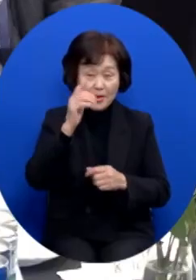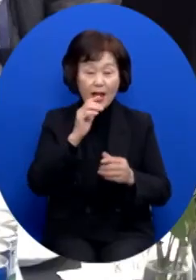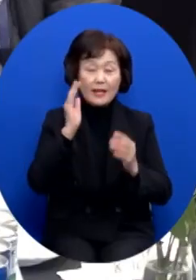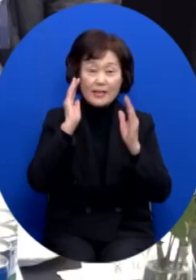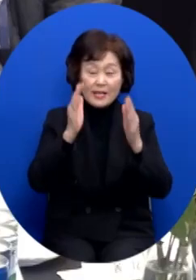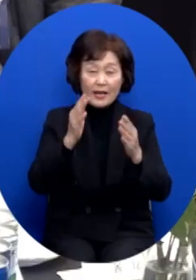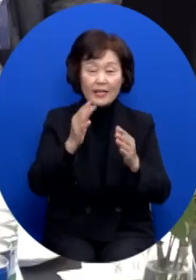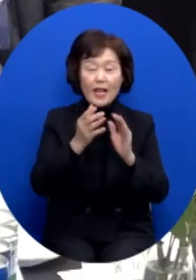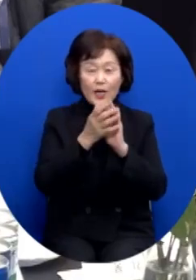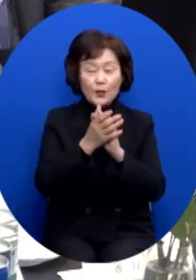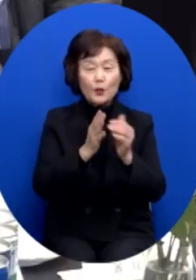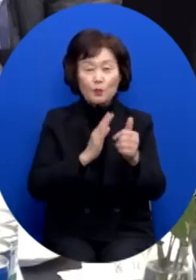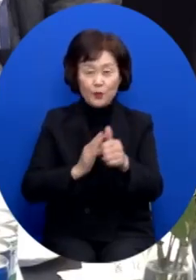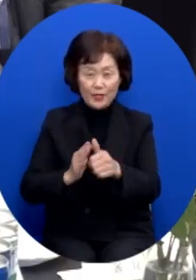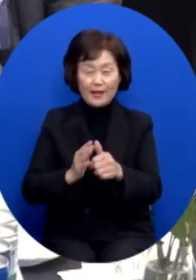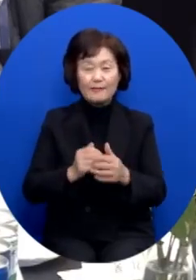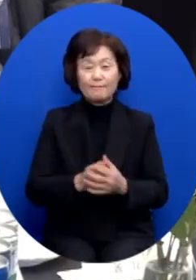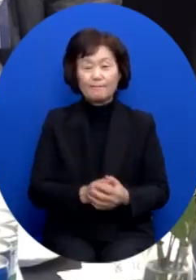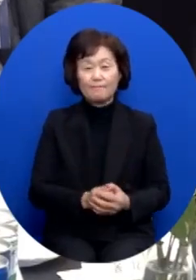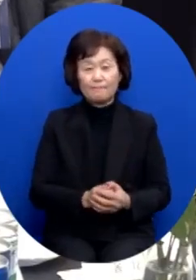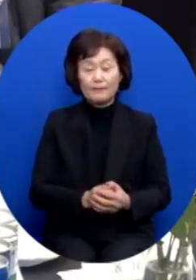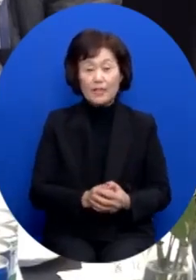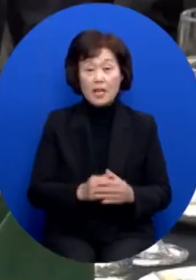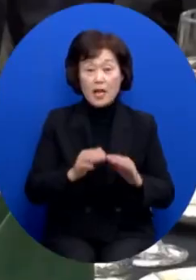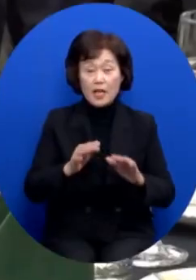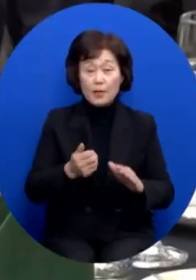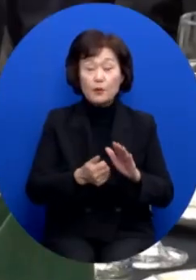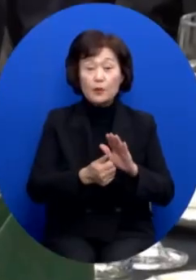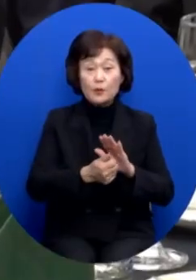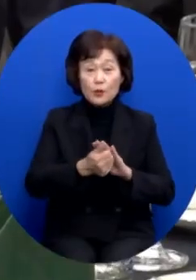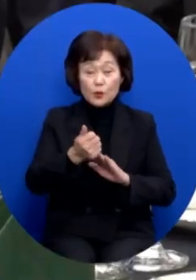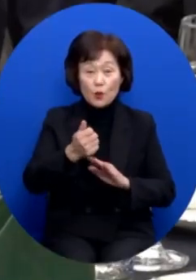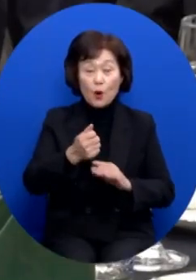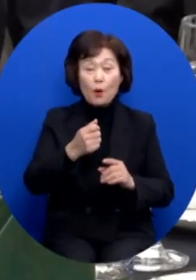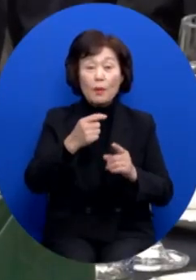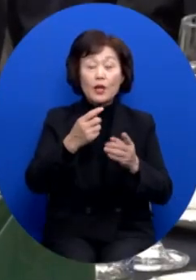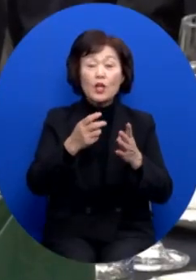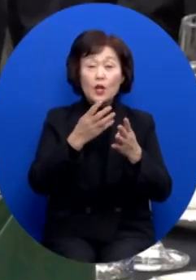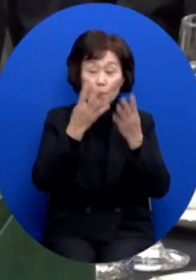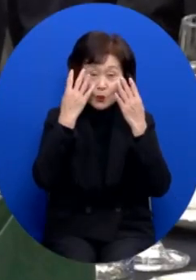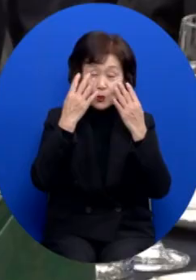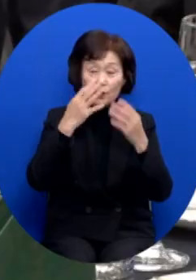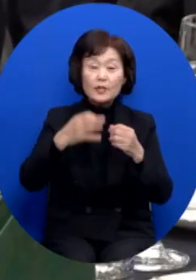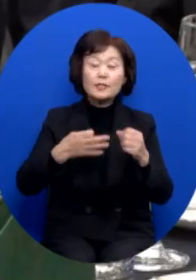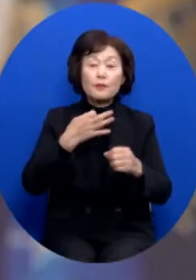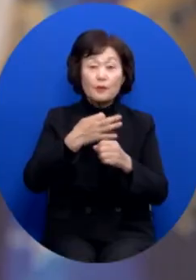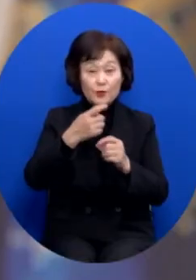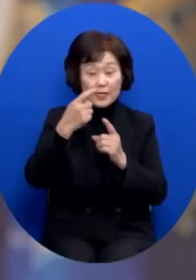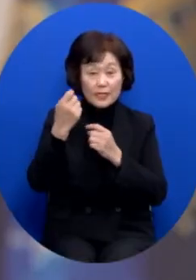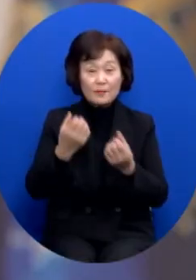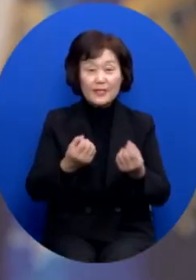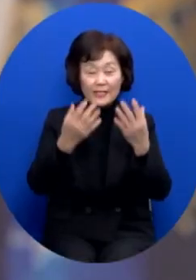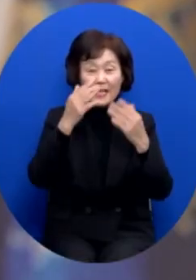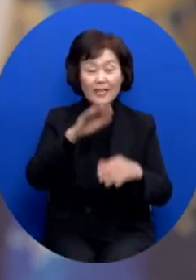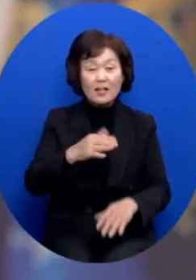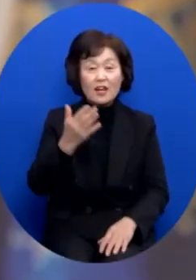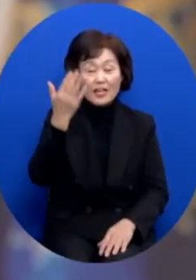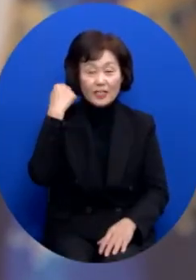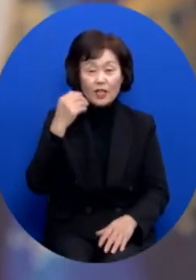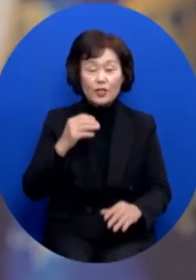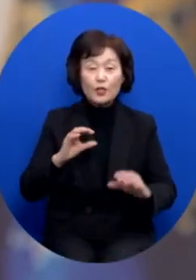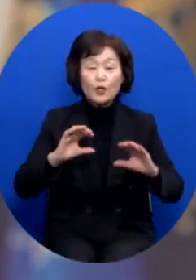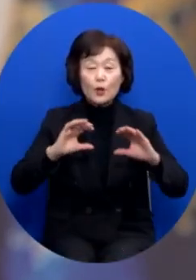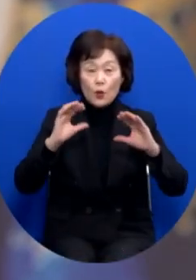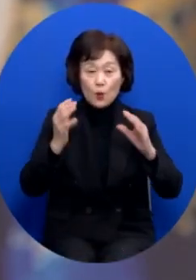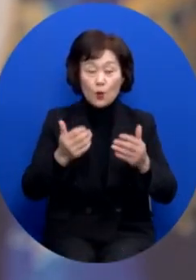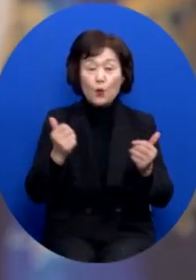축하를 부탁한다고 전했습니다. 이번 소망교도소 개청 13주년 행사에는 황교안 전 국무총리,